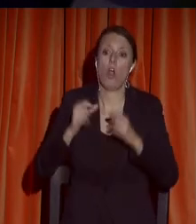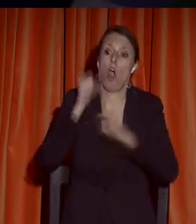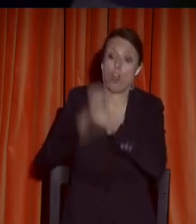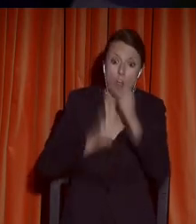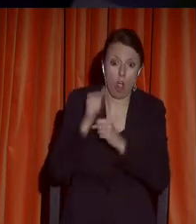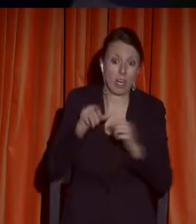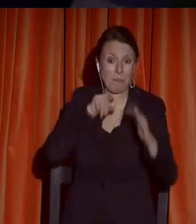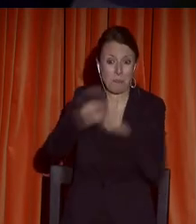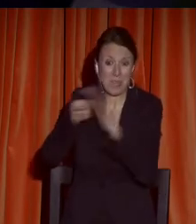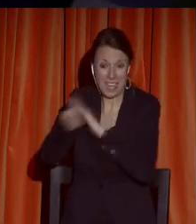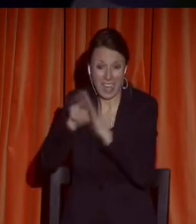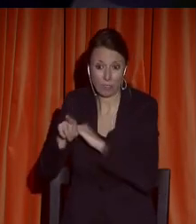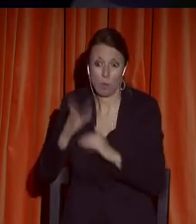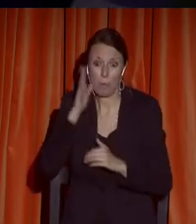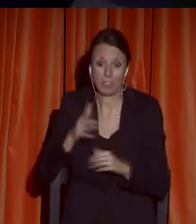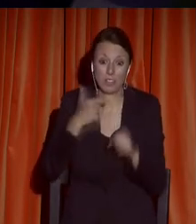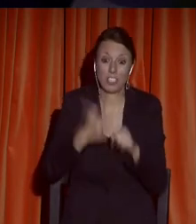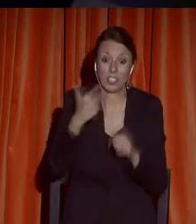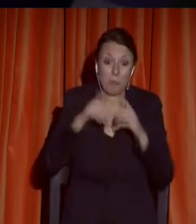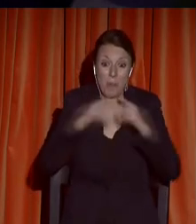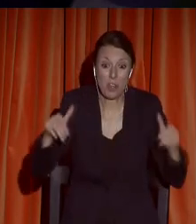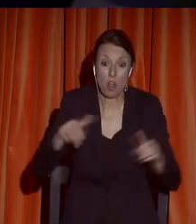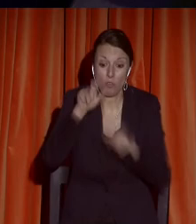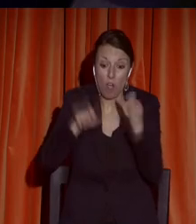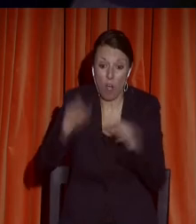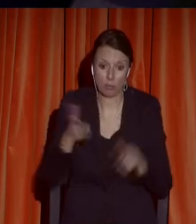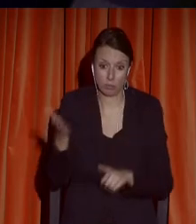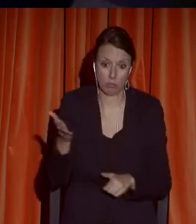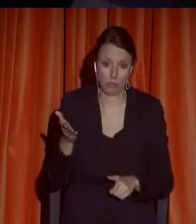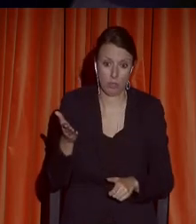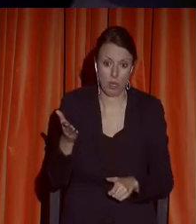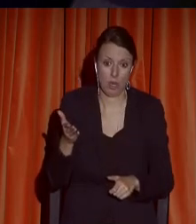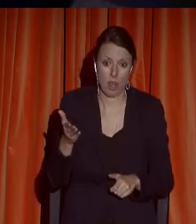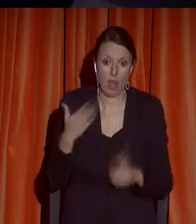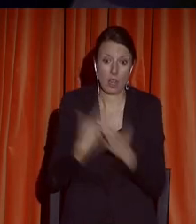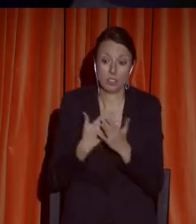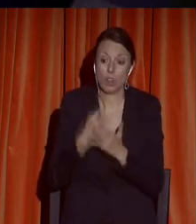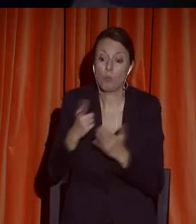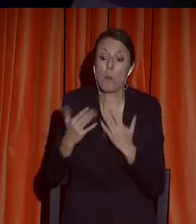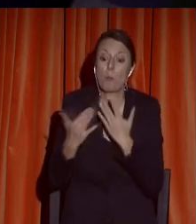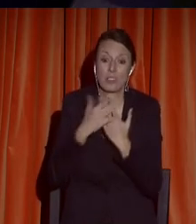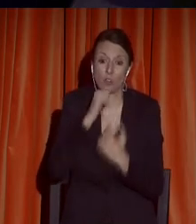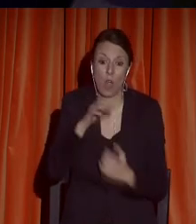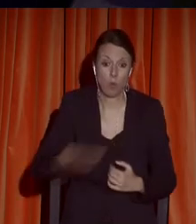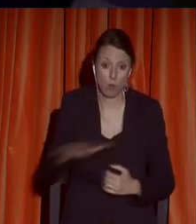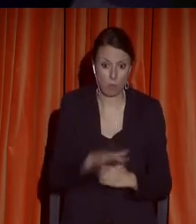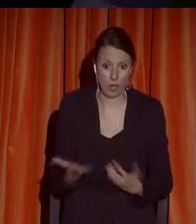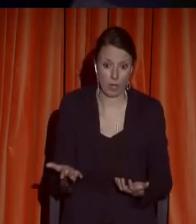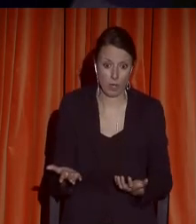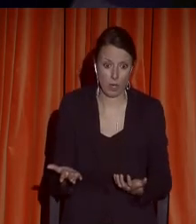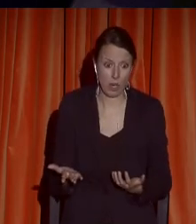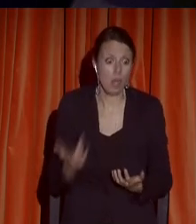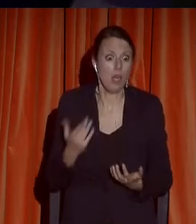23 miliony osób. Oni mają najbliżej do Europy. Ja jestem za otwartością wobec uchodźców, tak?